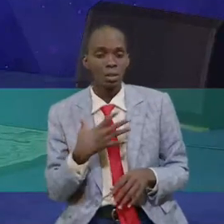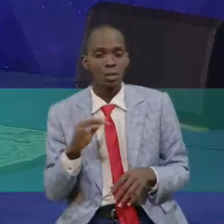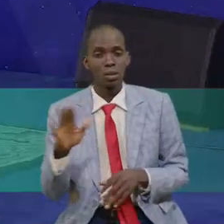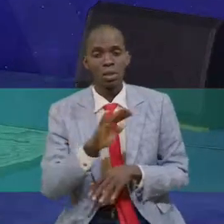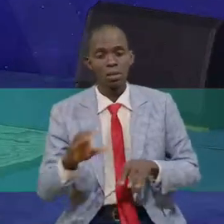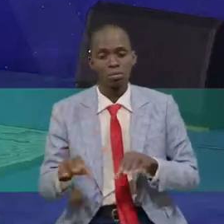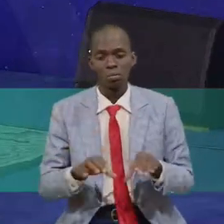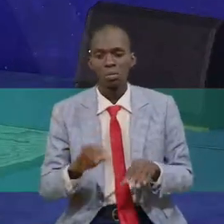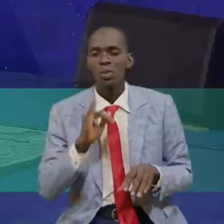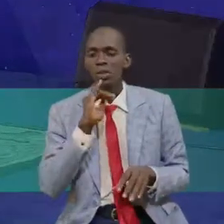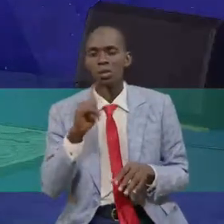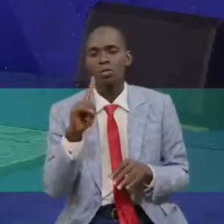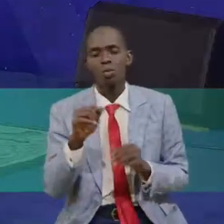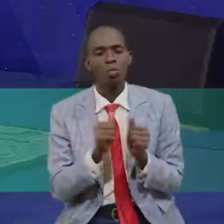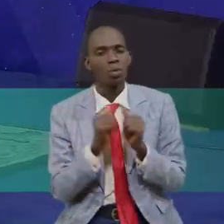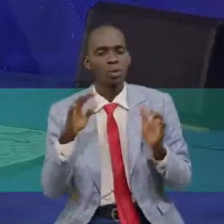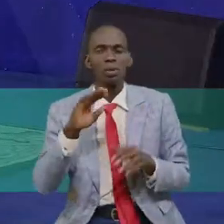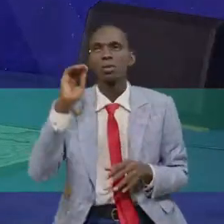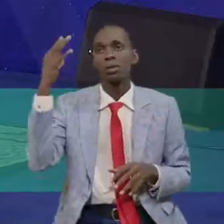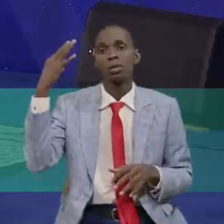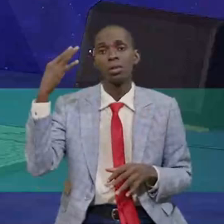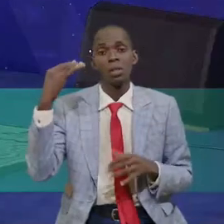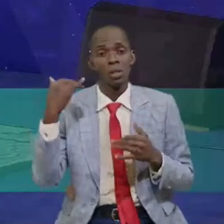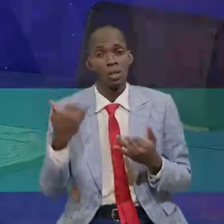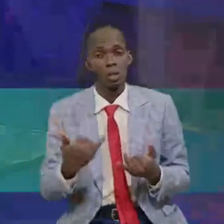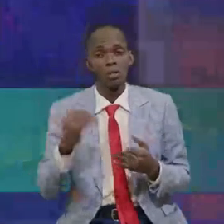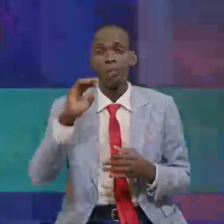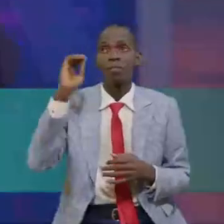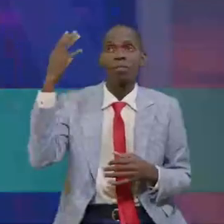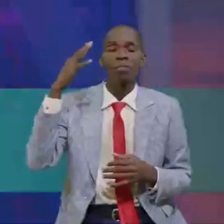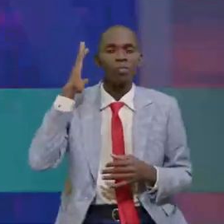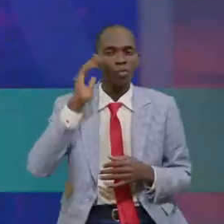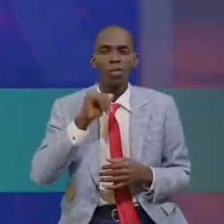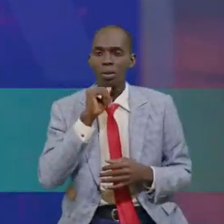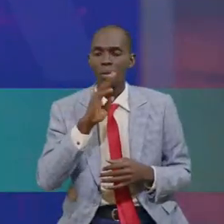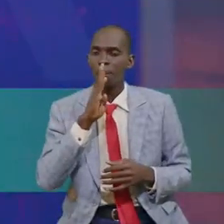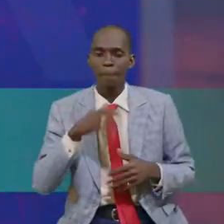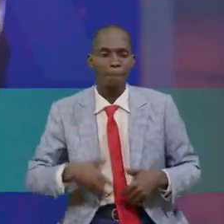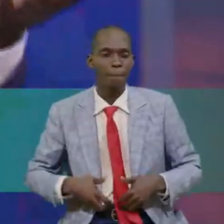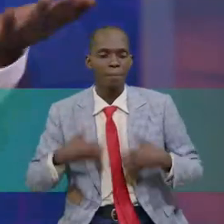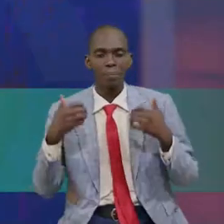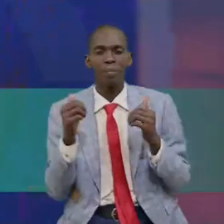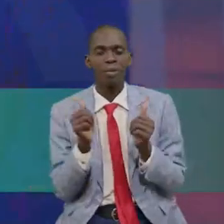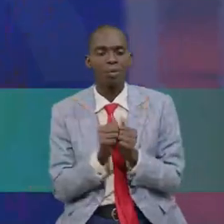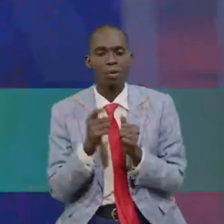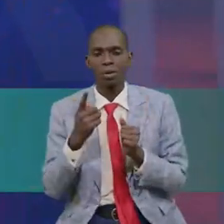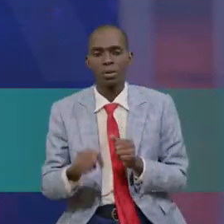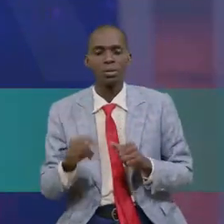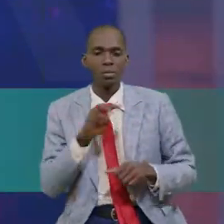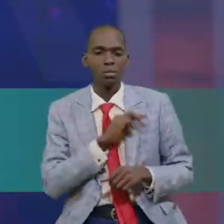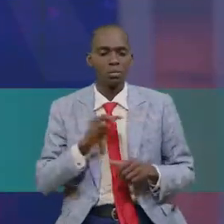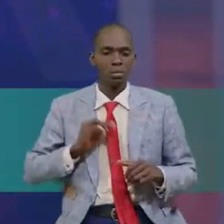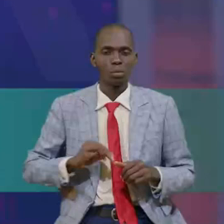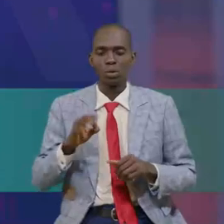grâce. Maintenant, la grâce ne sera pas se fâcher contre l'assemblée. La